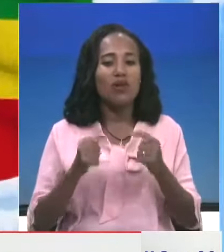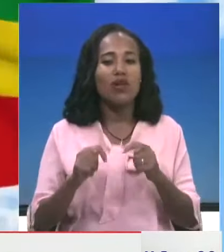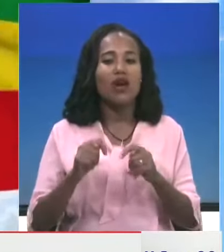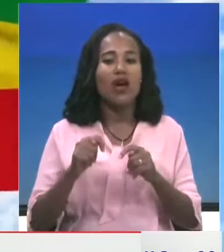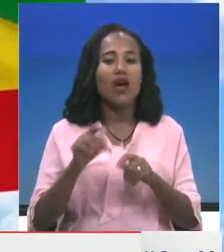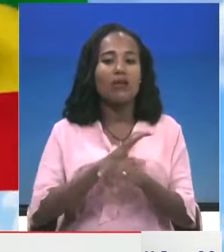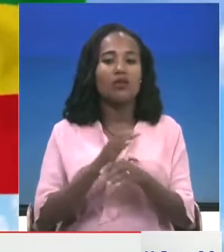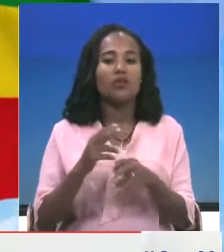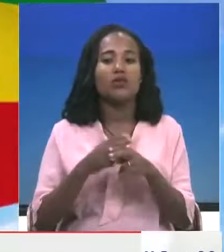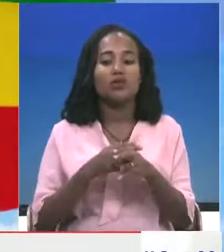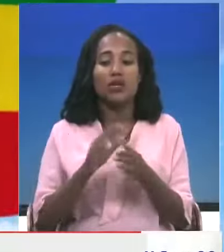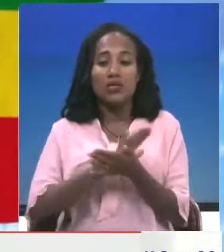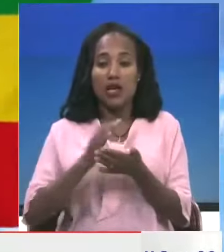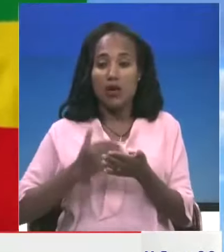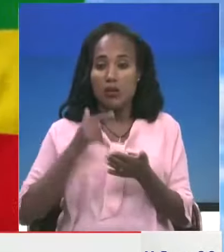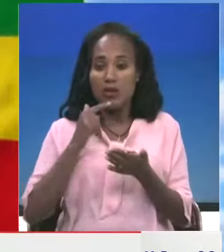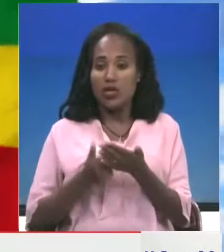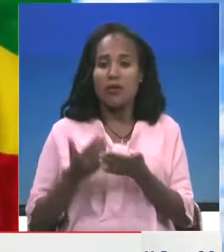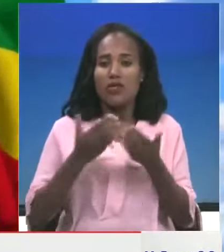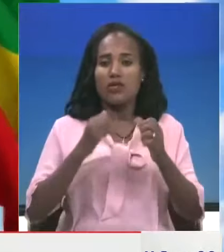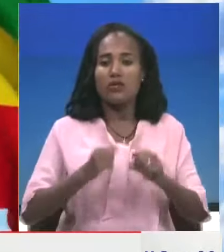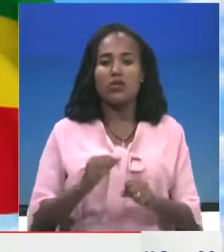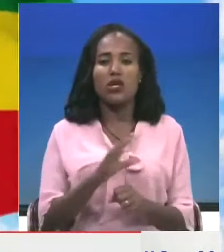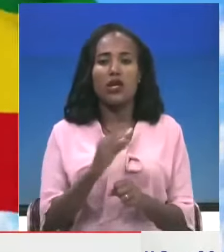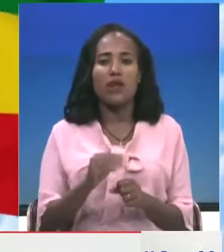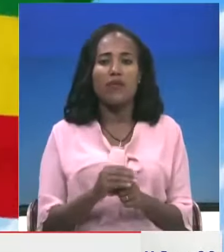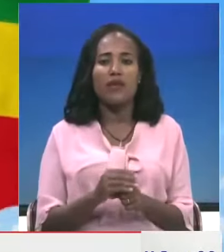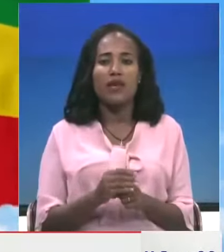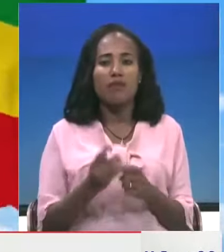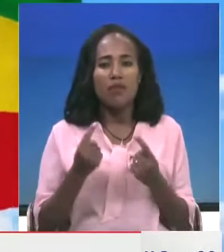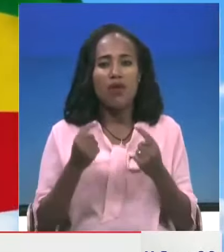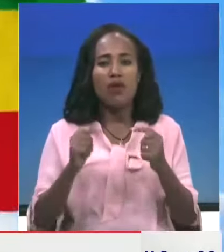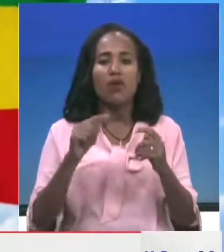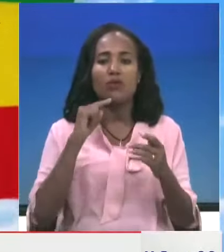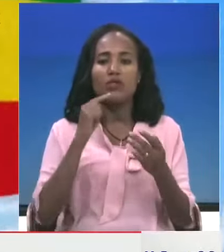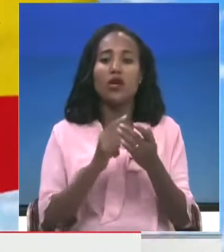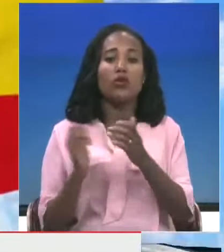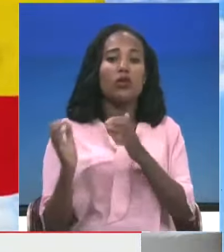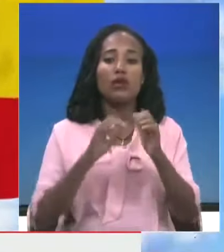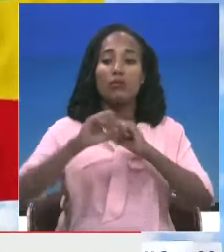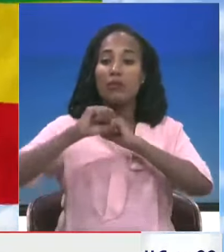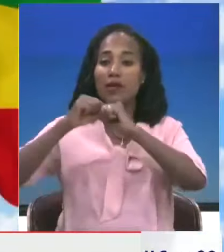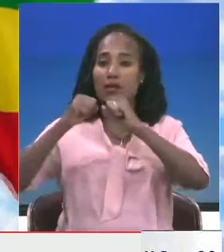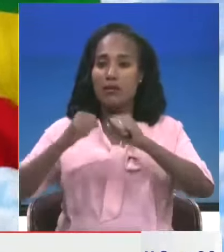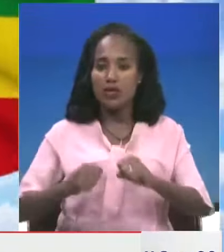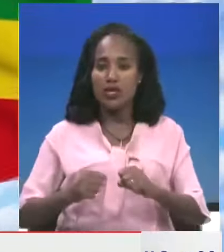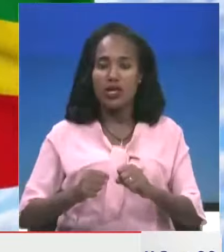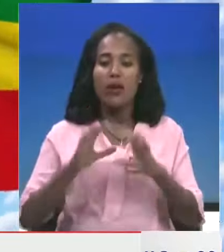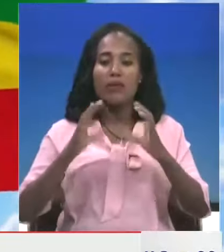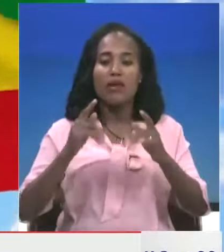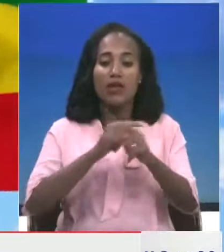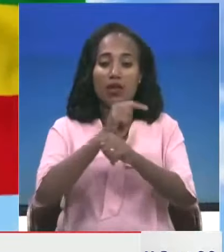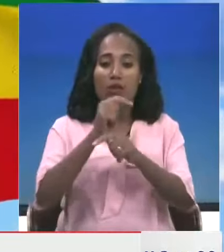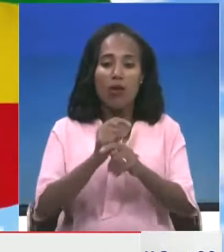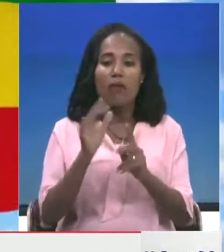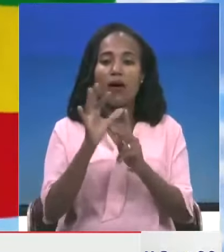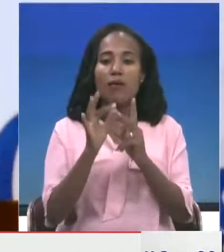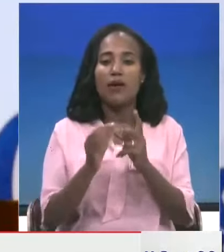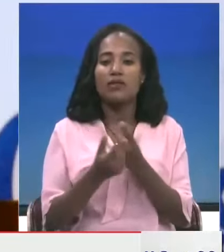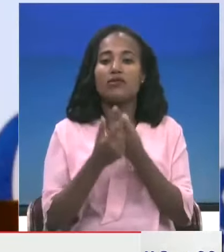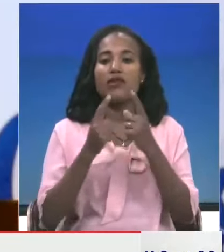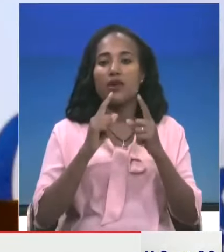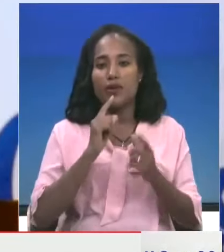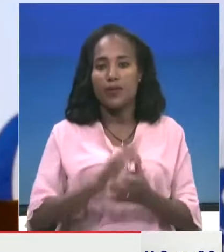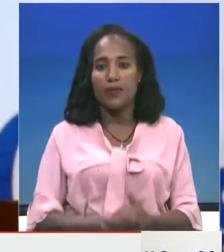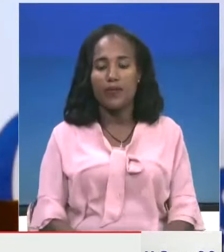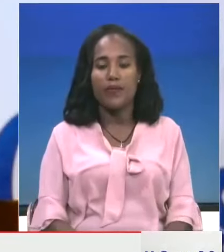አቅማቸው ውስን። ጥራት ያለው መረጃ ማድረስ የሚችልና የሚሰነዘሩን የመረጃ ጦርነት መመከት የሚያስችል የሚዲያ ተቋም አማራጭ መፍትሄ ነው።